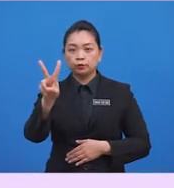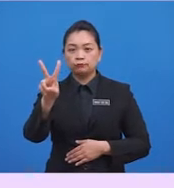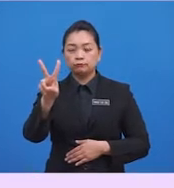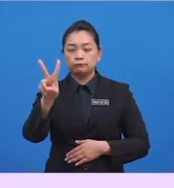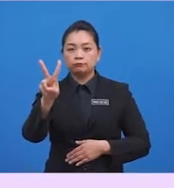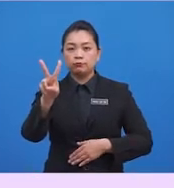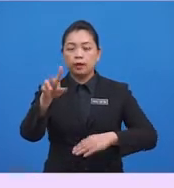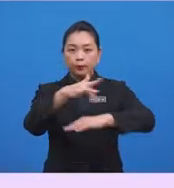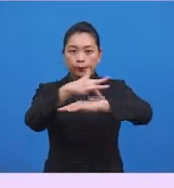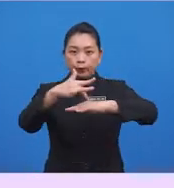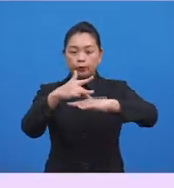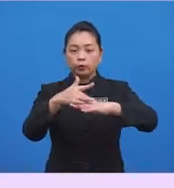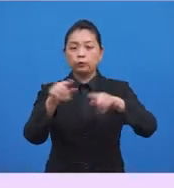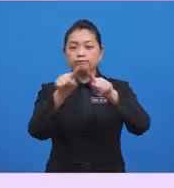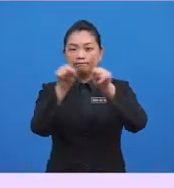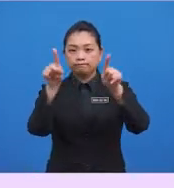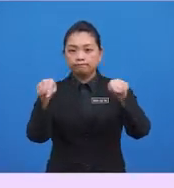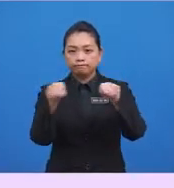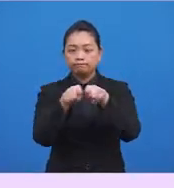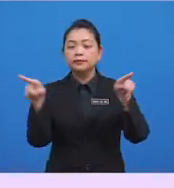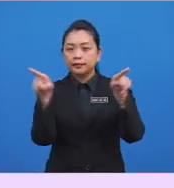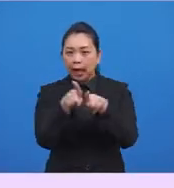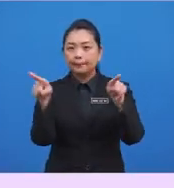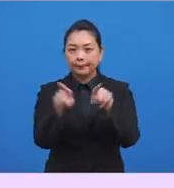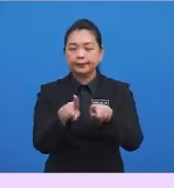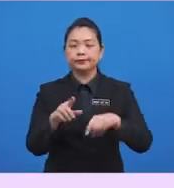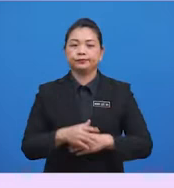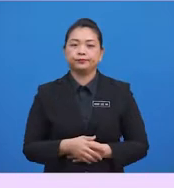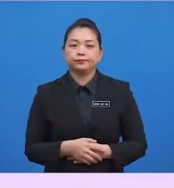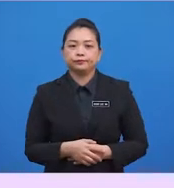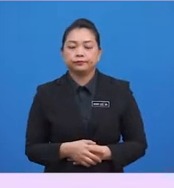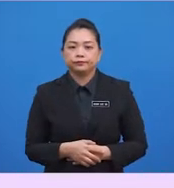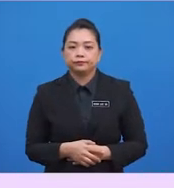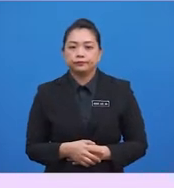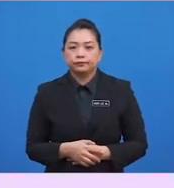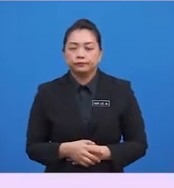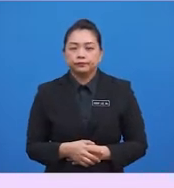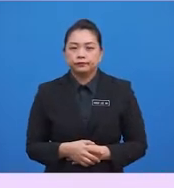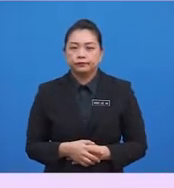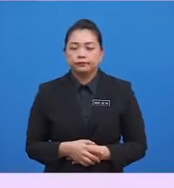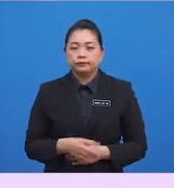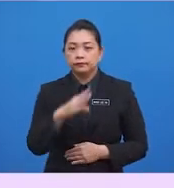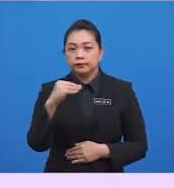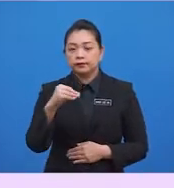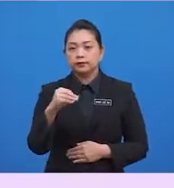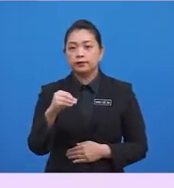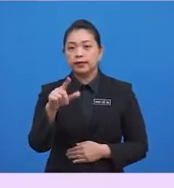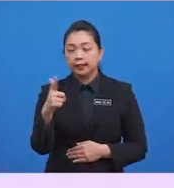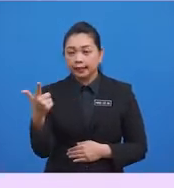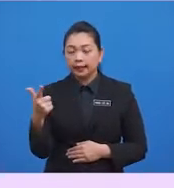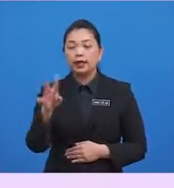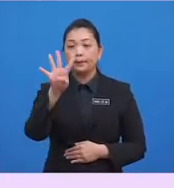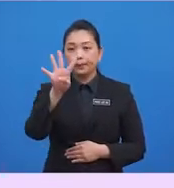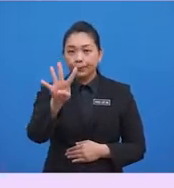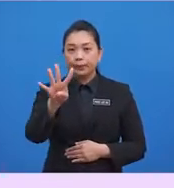permukaan tersebut berbentuk segi 4 sama. Manakala selebihnya ialah 4